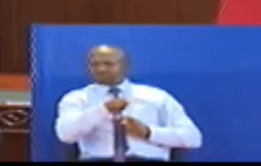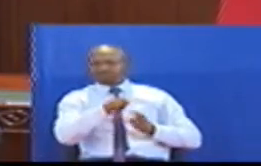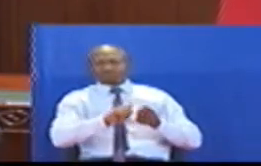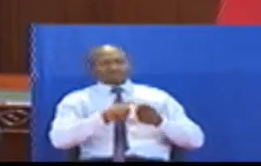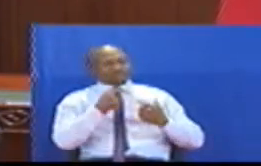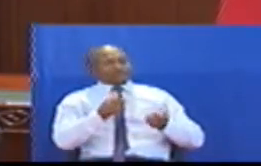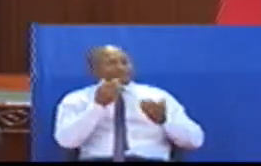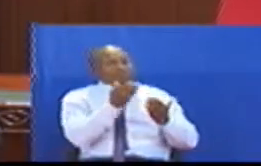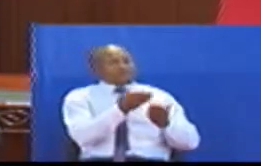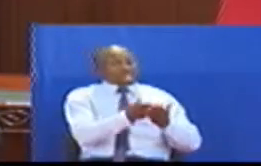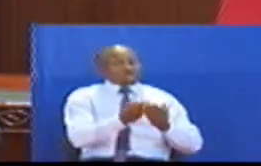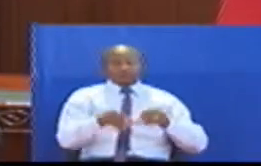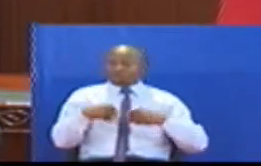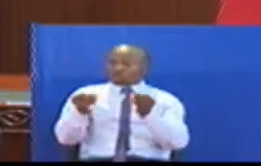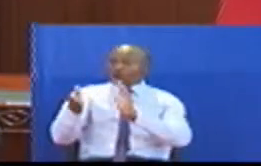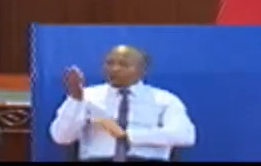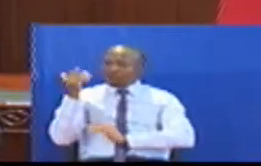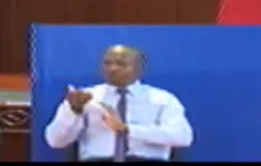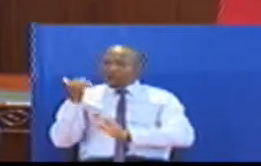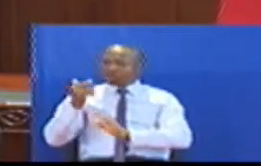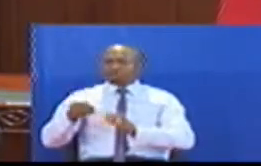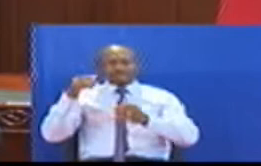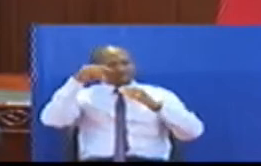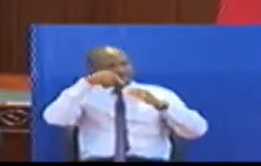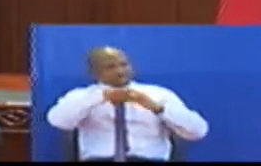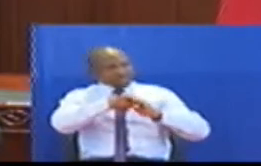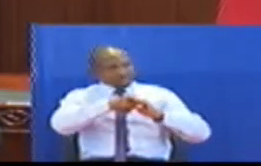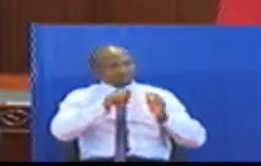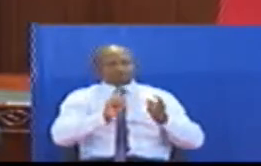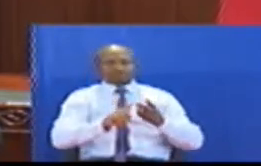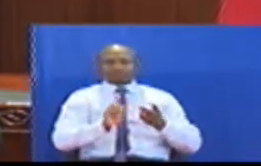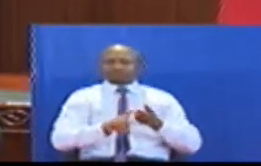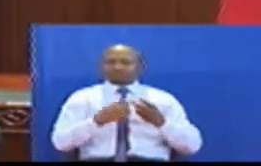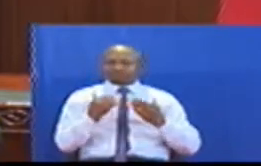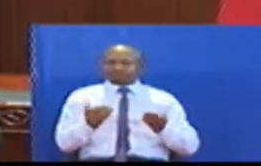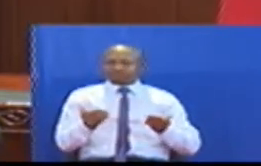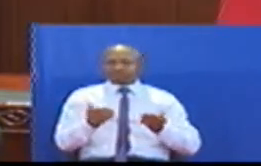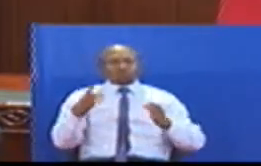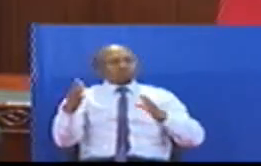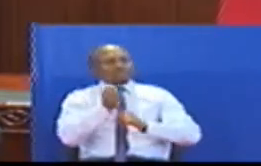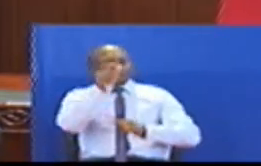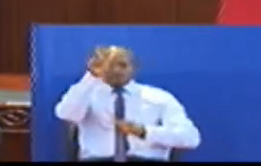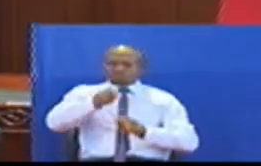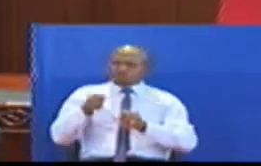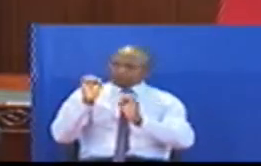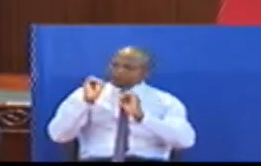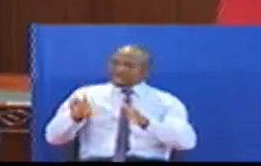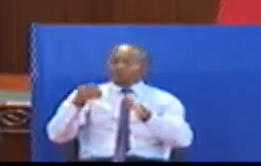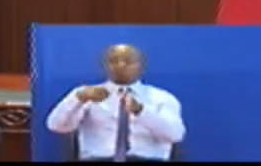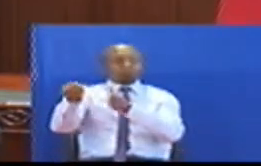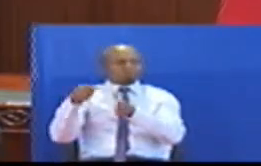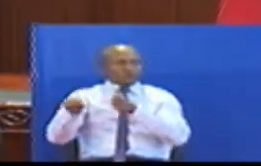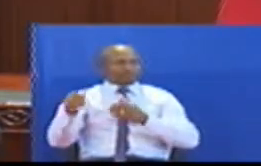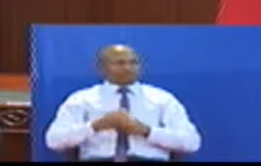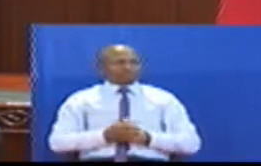ambayo wamependekeza hapo awali yaweze kuingizwa kwenye sheria ili tuweze kuingiza kupata mnunuzi mpya. Mheshimiwa Speaker, kwangu alikuwa ni